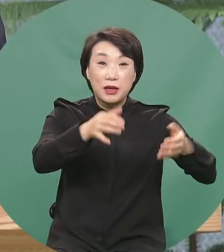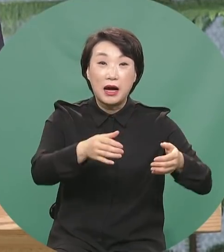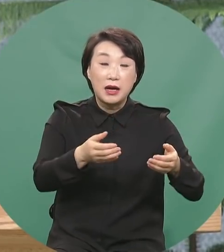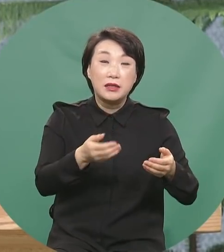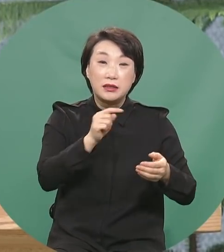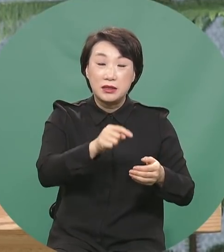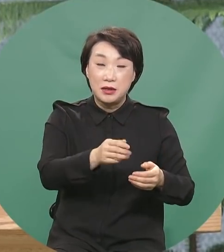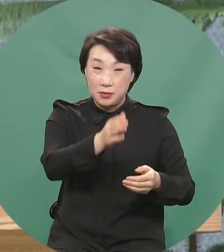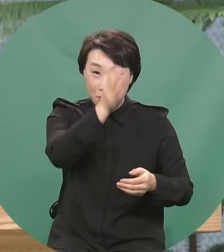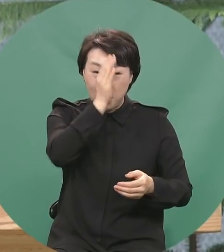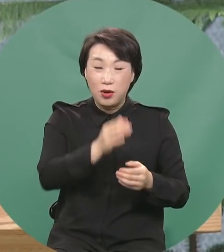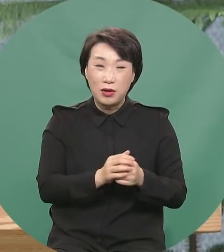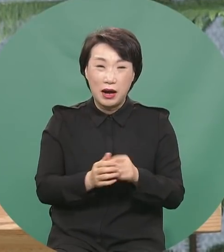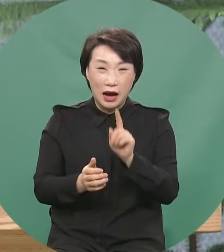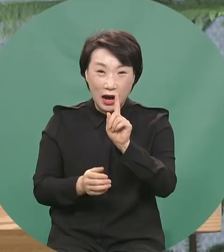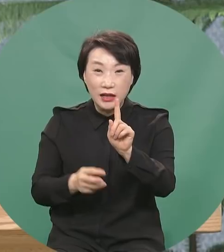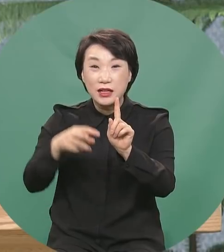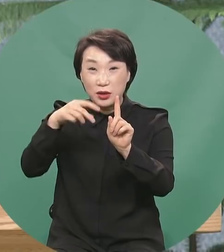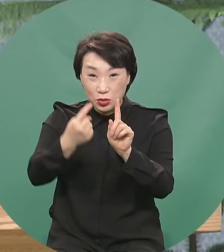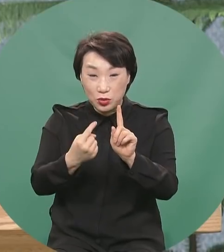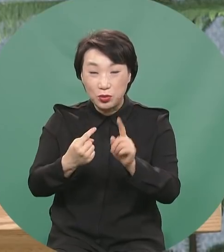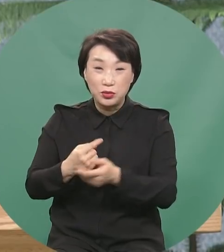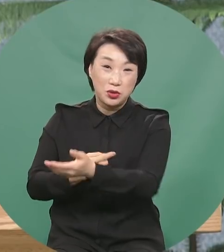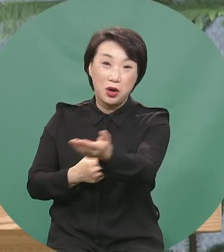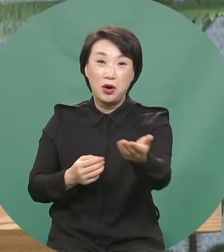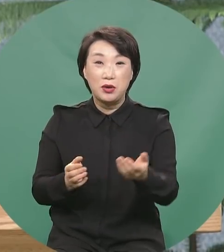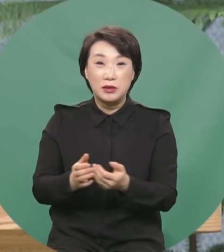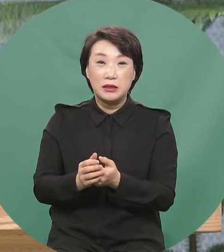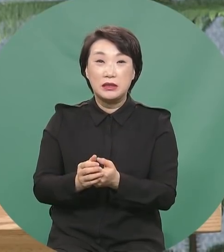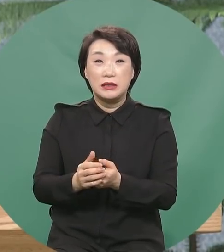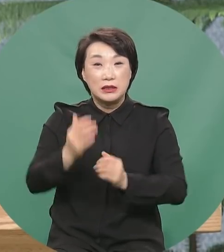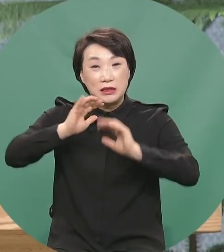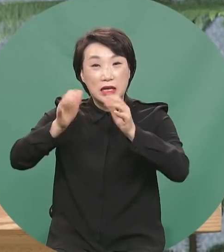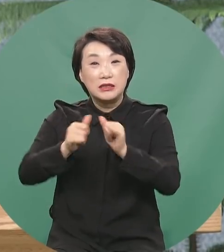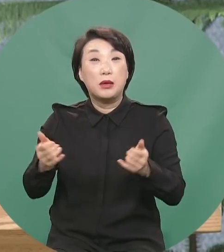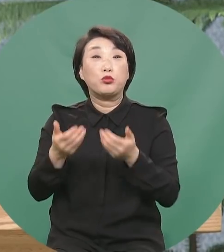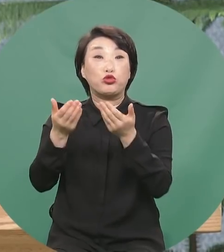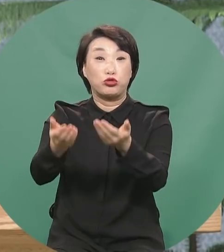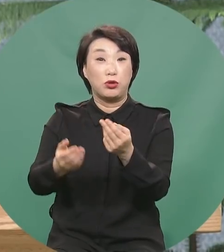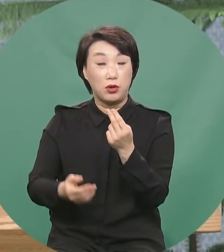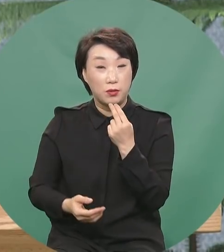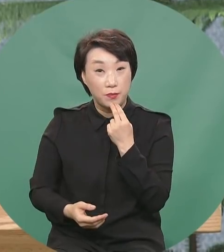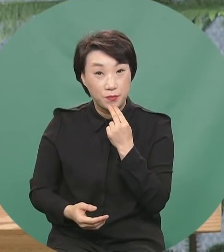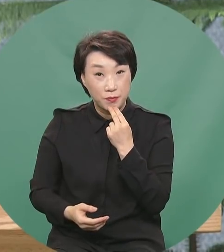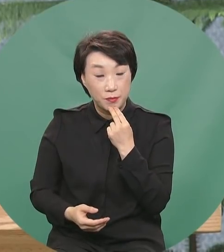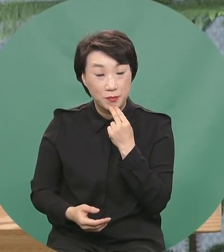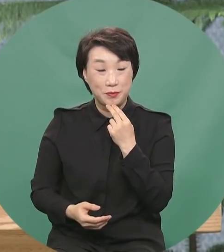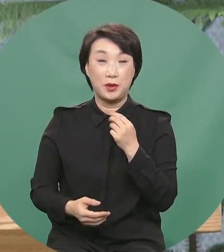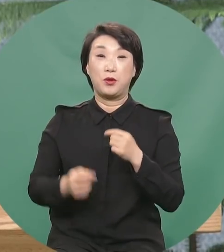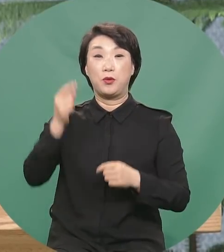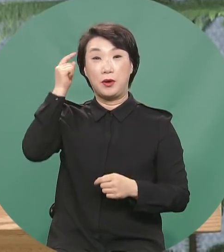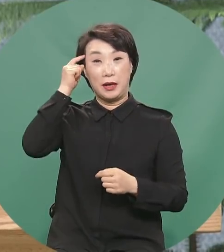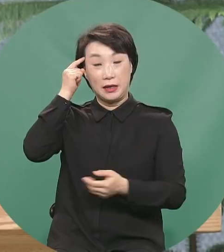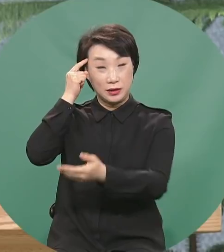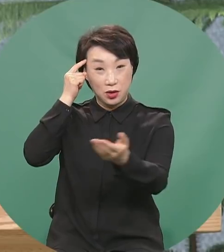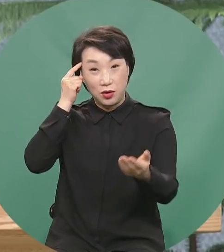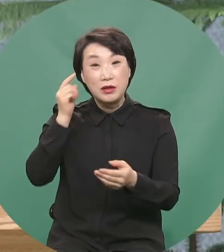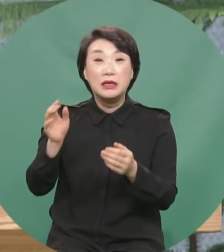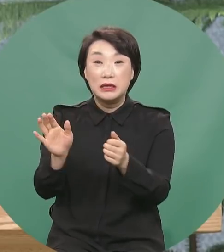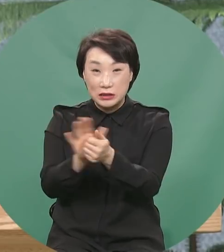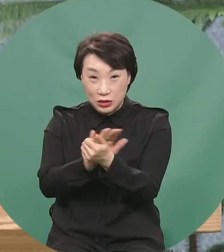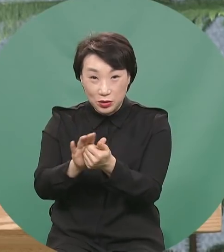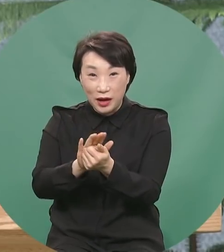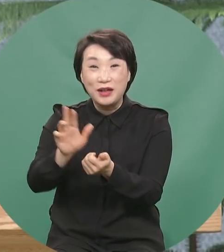모든 질병의 단 하나도 너에게 내리지 아니하리니 나는 너희를